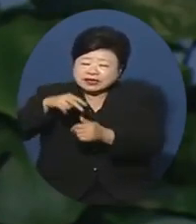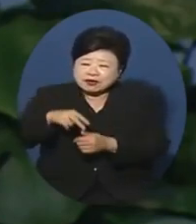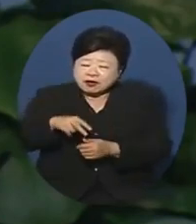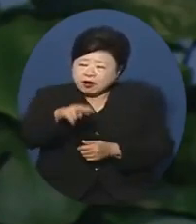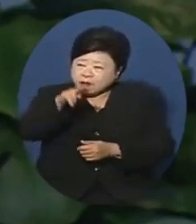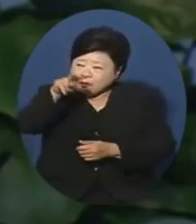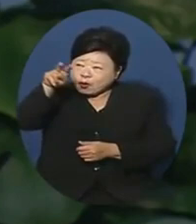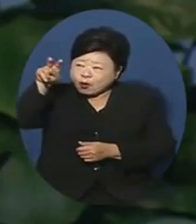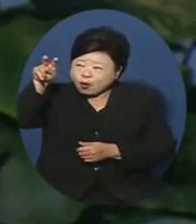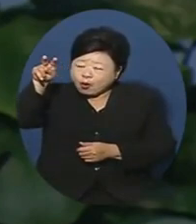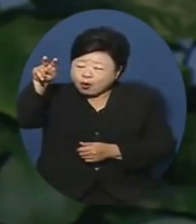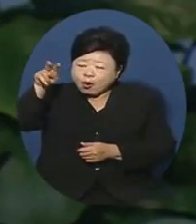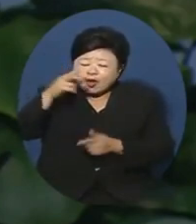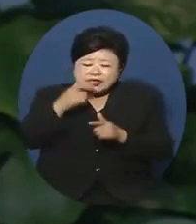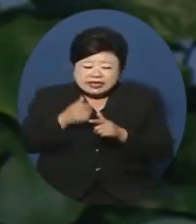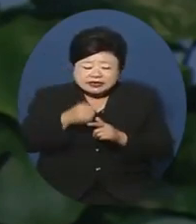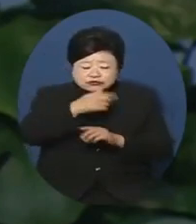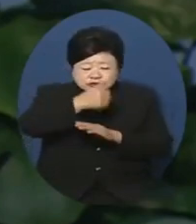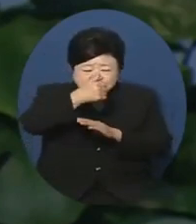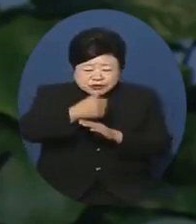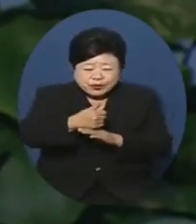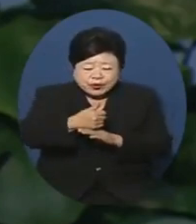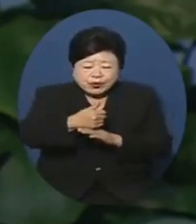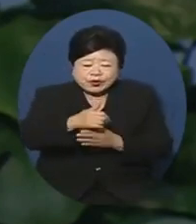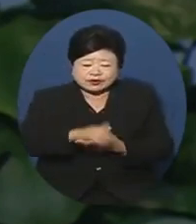달린 예수